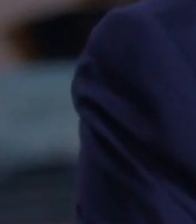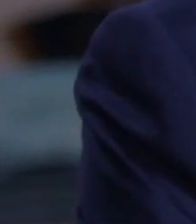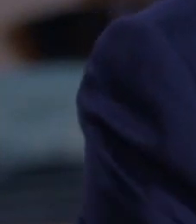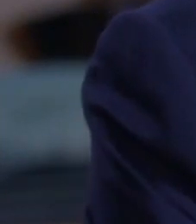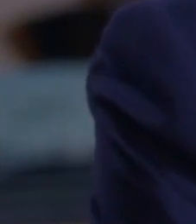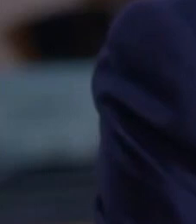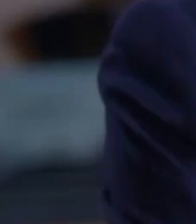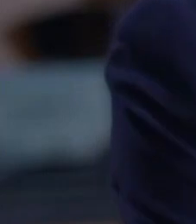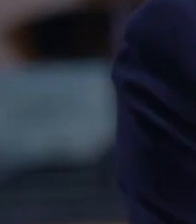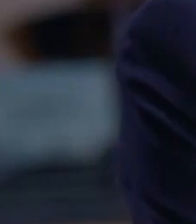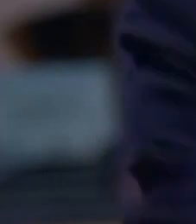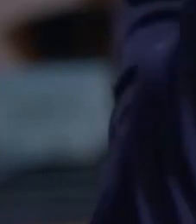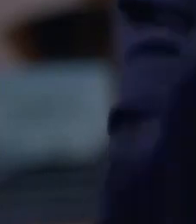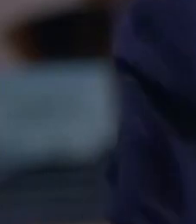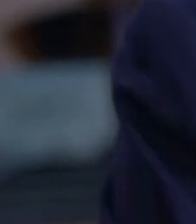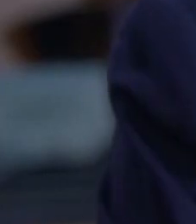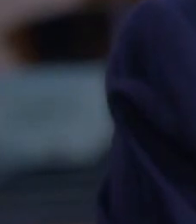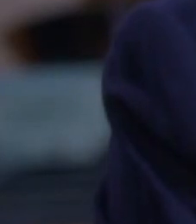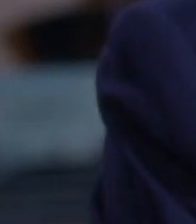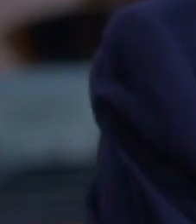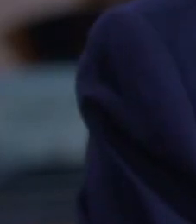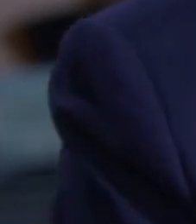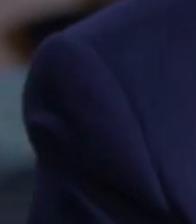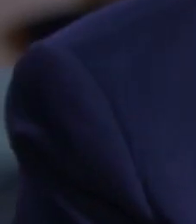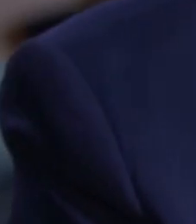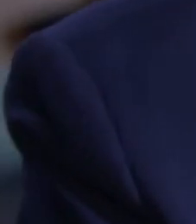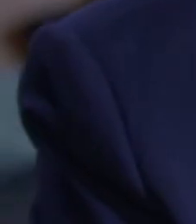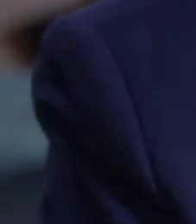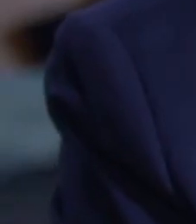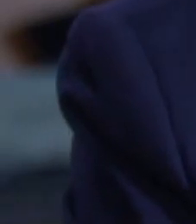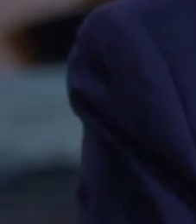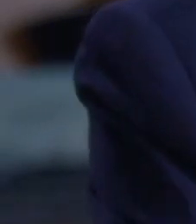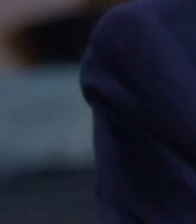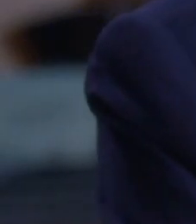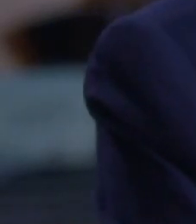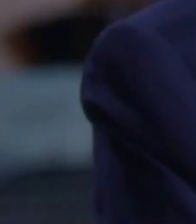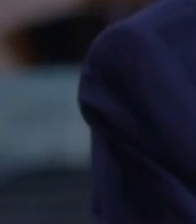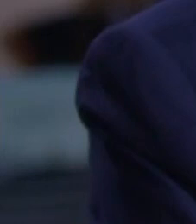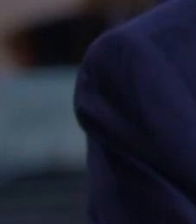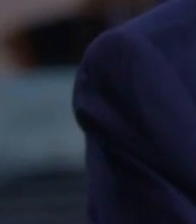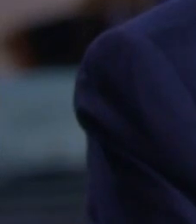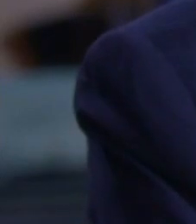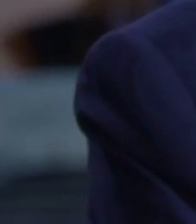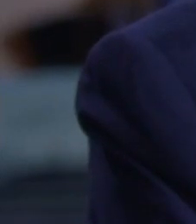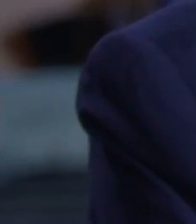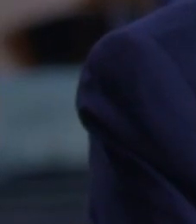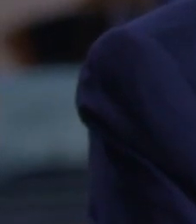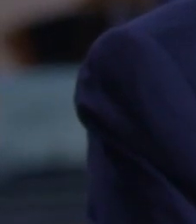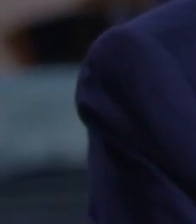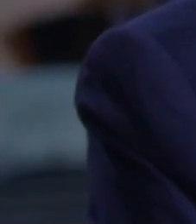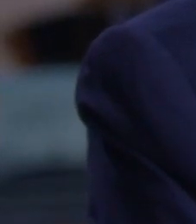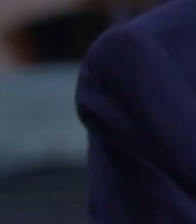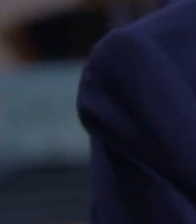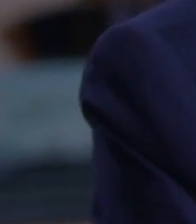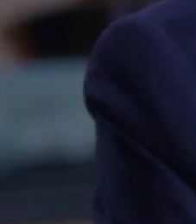הישראלית. כשמממשים את הנושאים האסטרטגיים והולכים לסדרי עדיפויות, החינוך יהיה במקום הראשון, הפיתוח יהיה